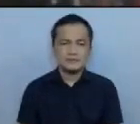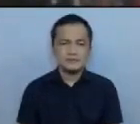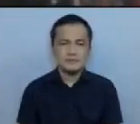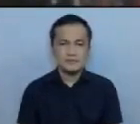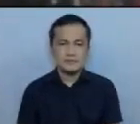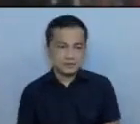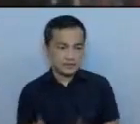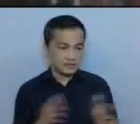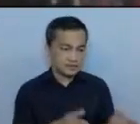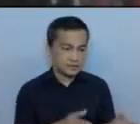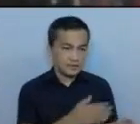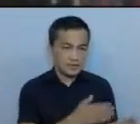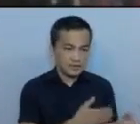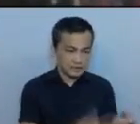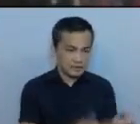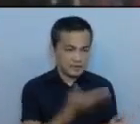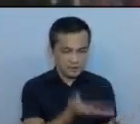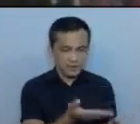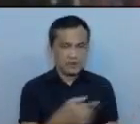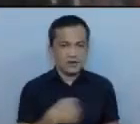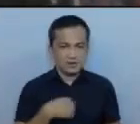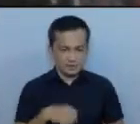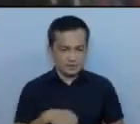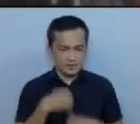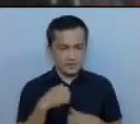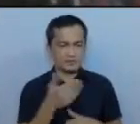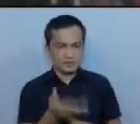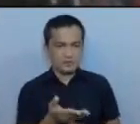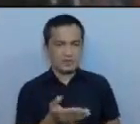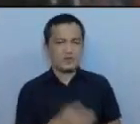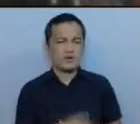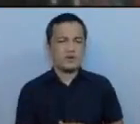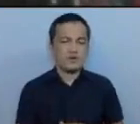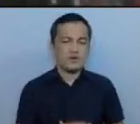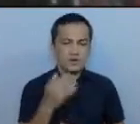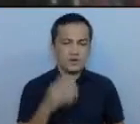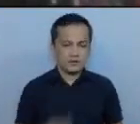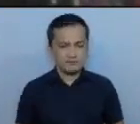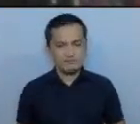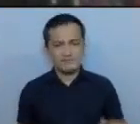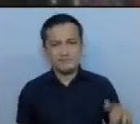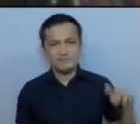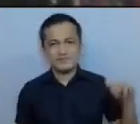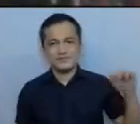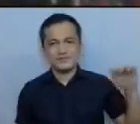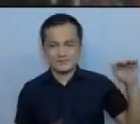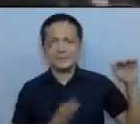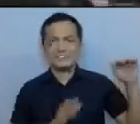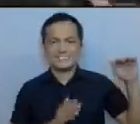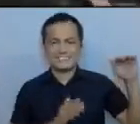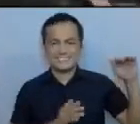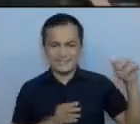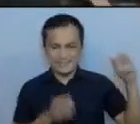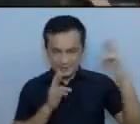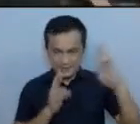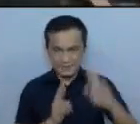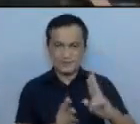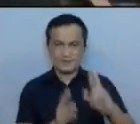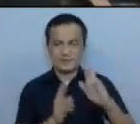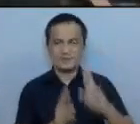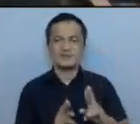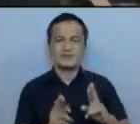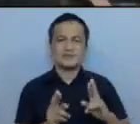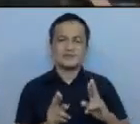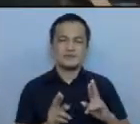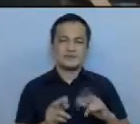ko, proud ako sa inyo dahil lumalaki kayo na mababait at magagalang, may respeto sa